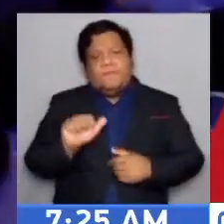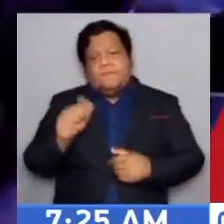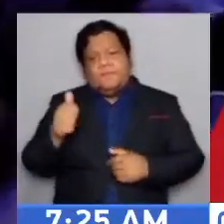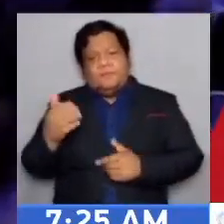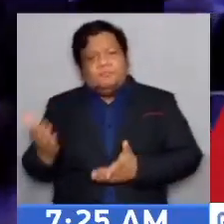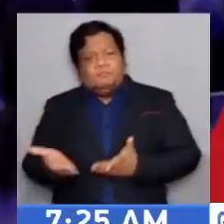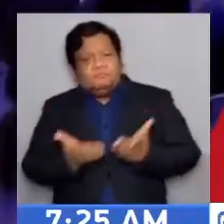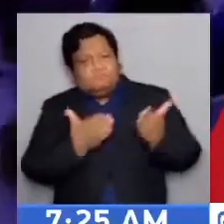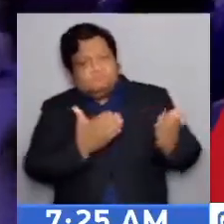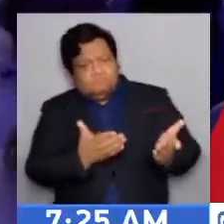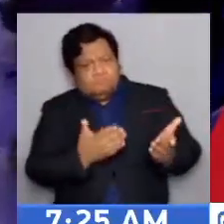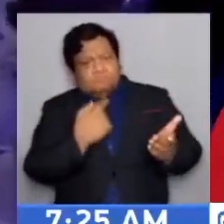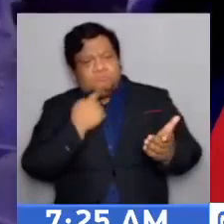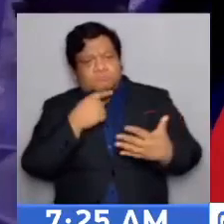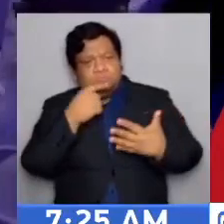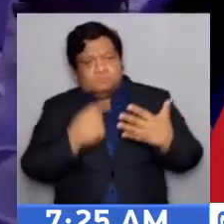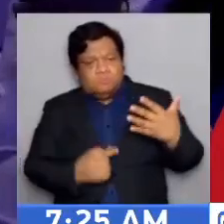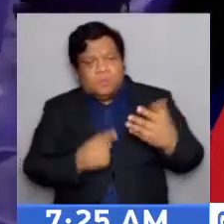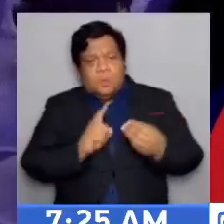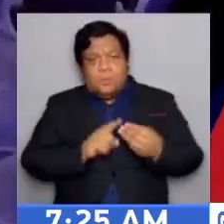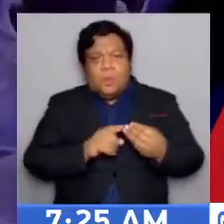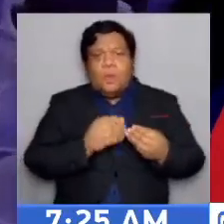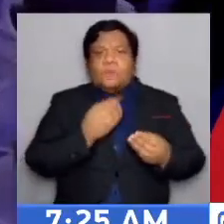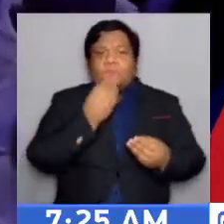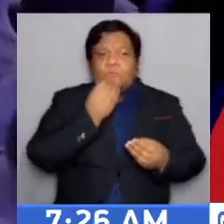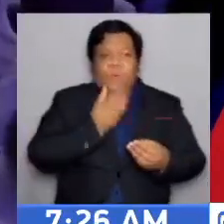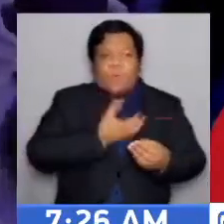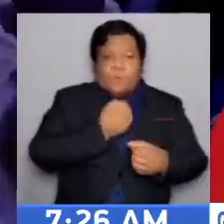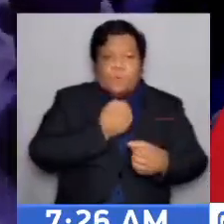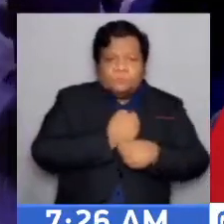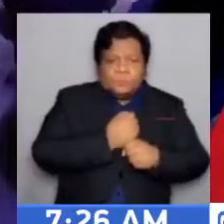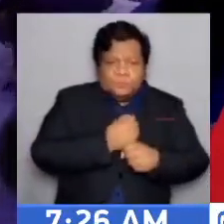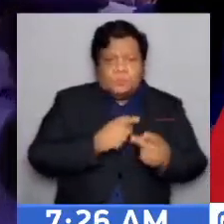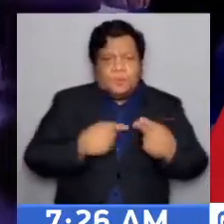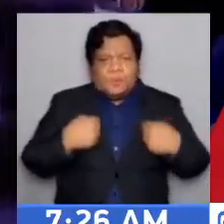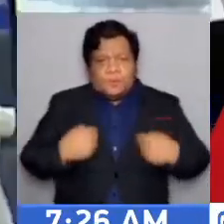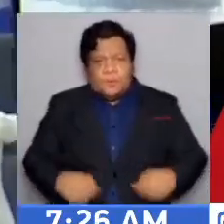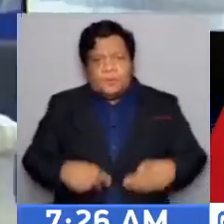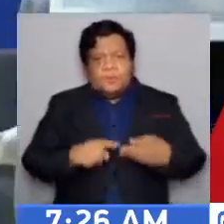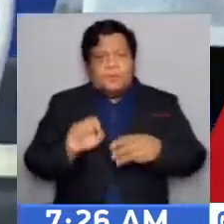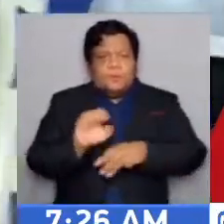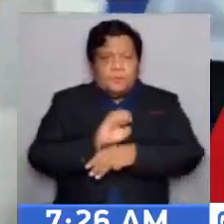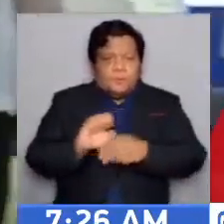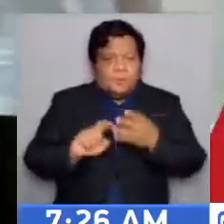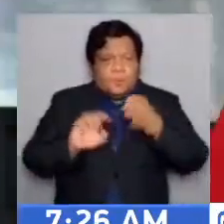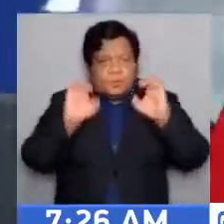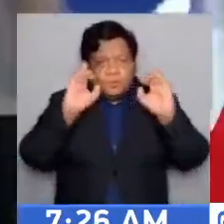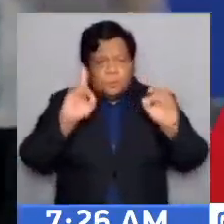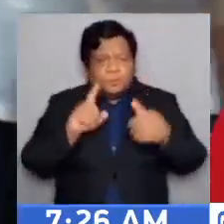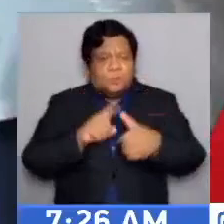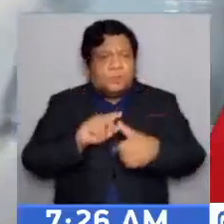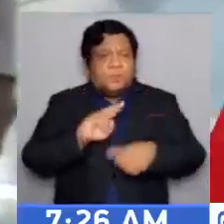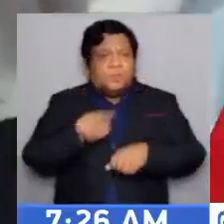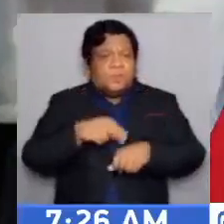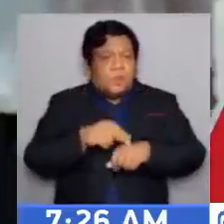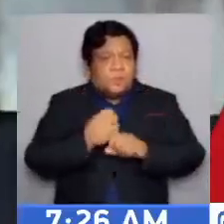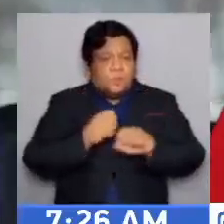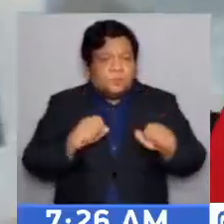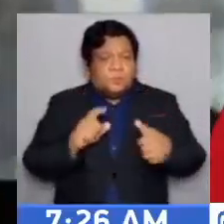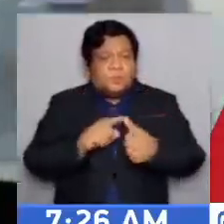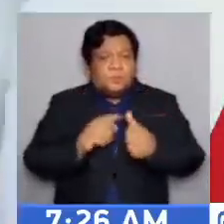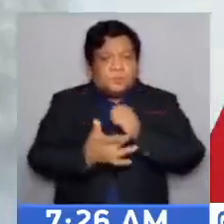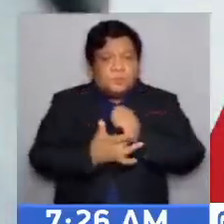sa larangan ng food security, health, employment, education, national security, digitalization, environment and climate